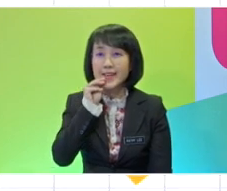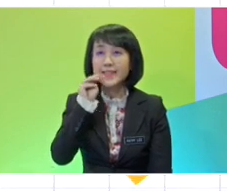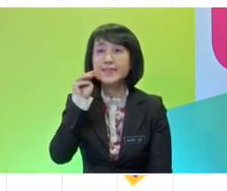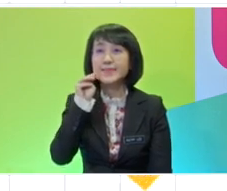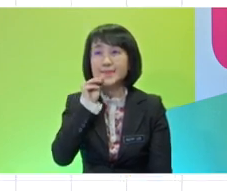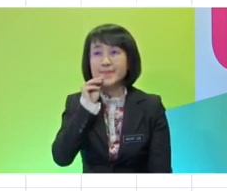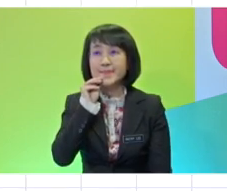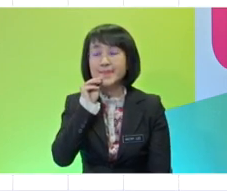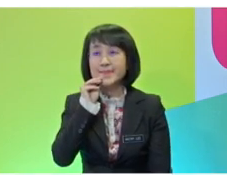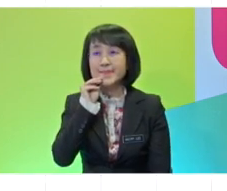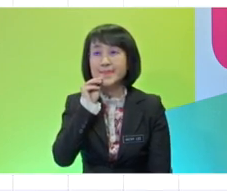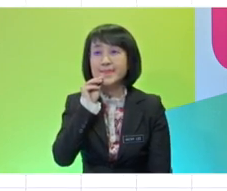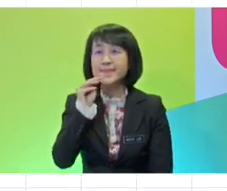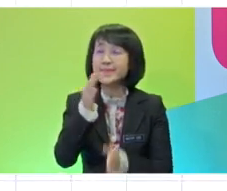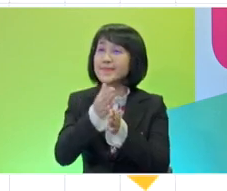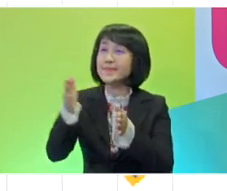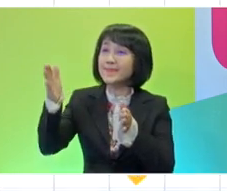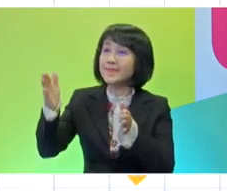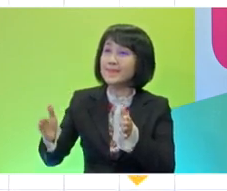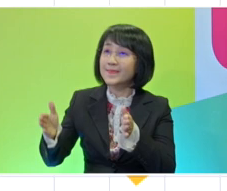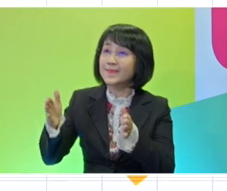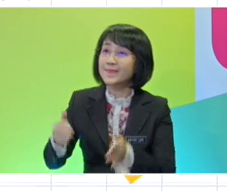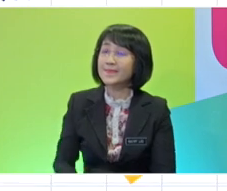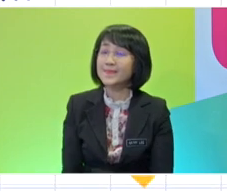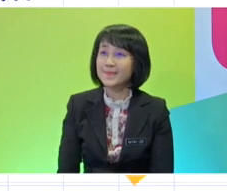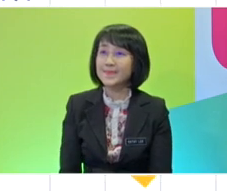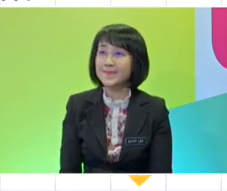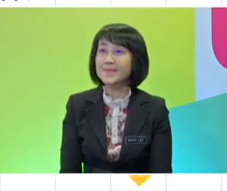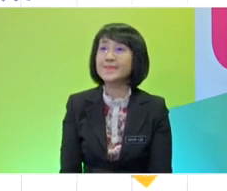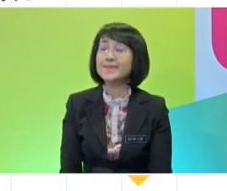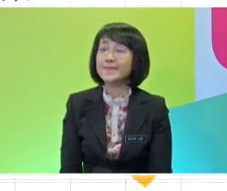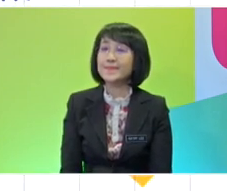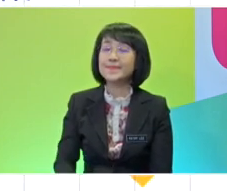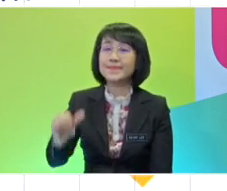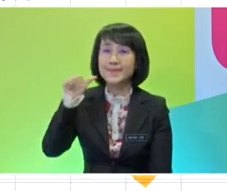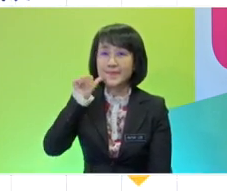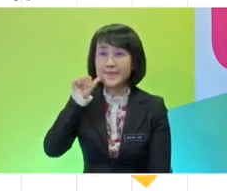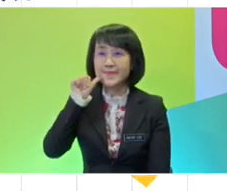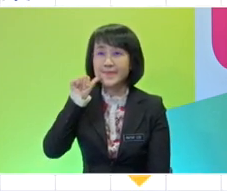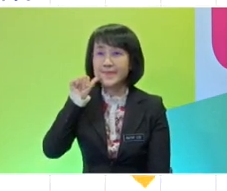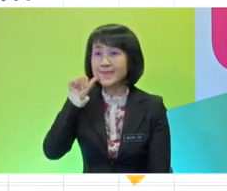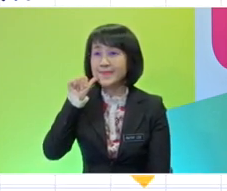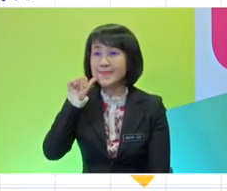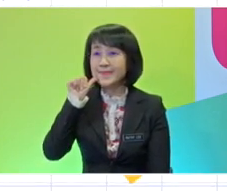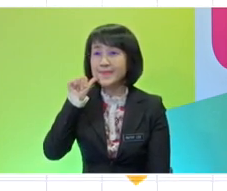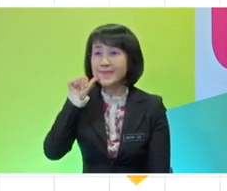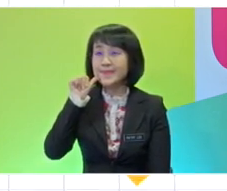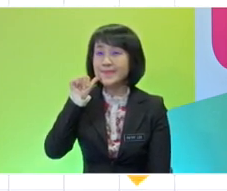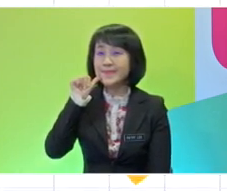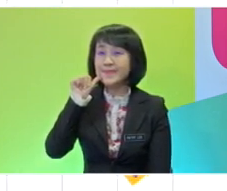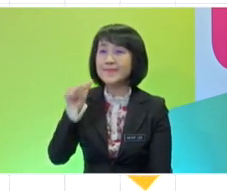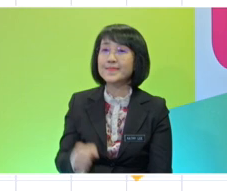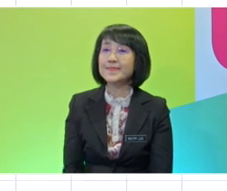dekat sebelah dia bersama dengan adik novivah atau kita Panggil Afifah yang di bawah tuh yang ini